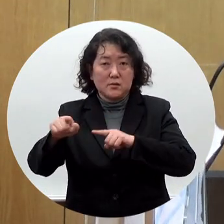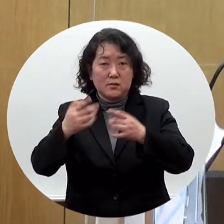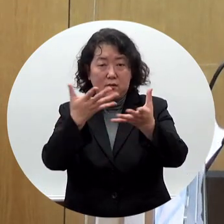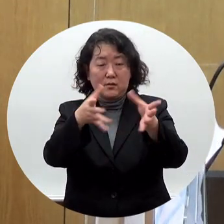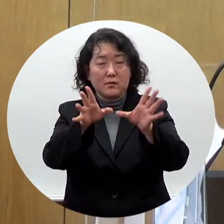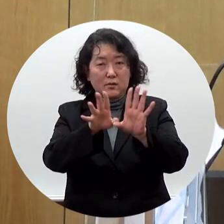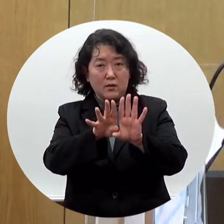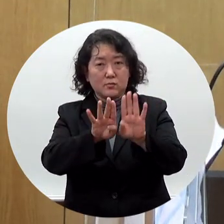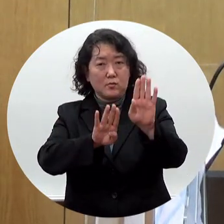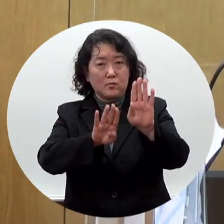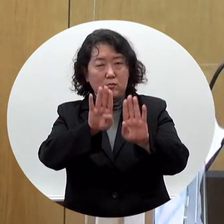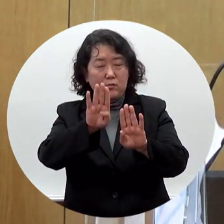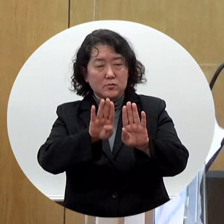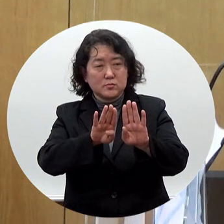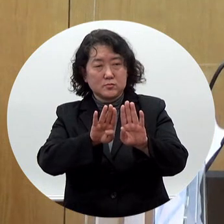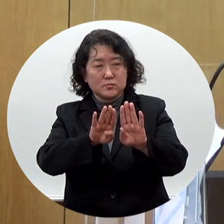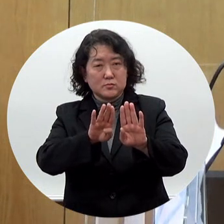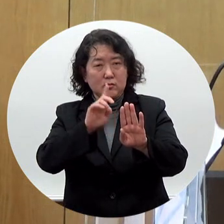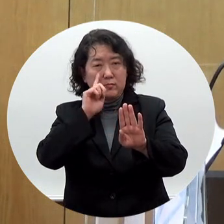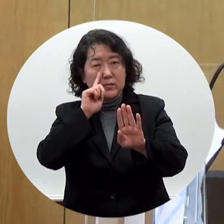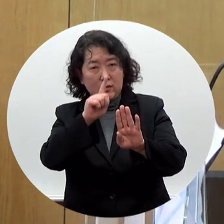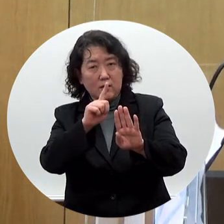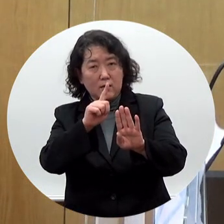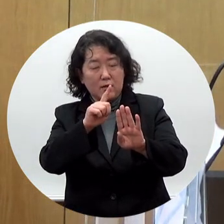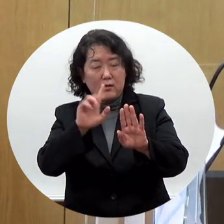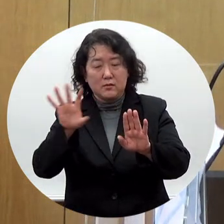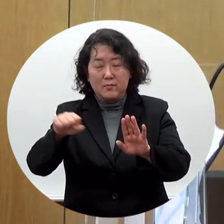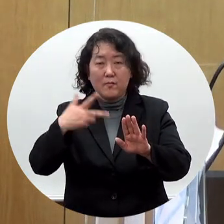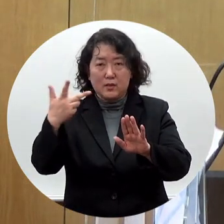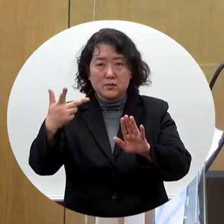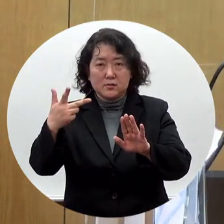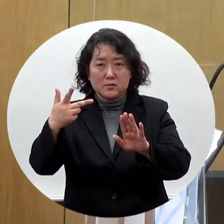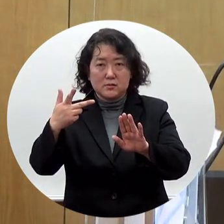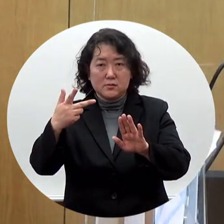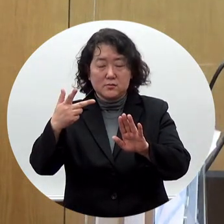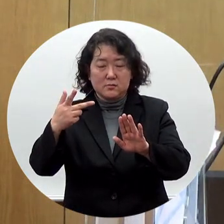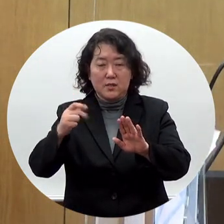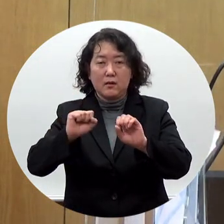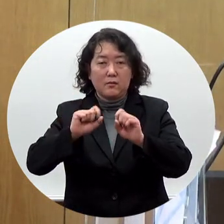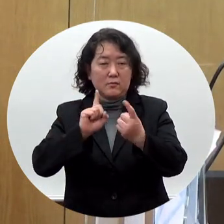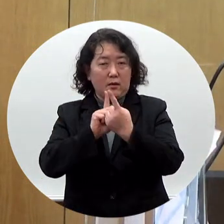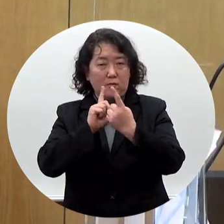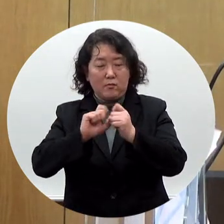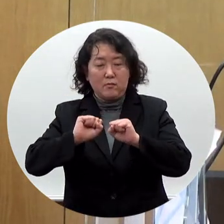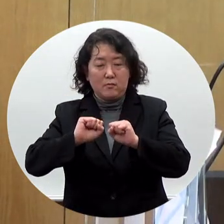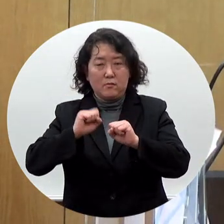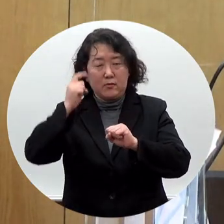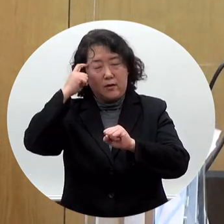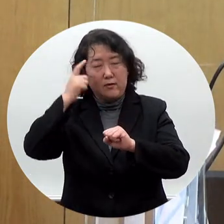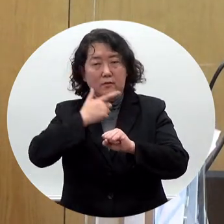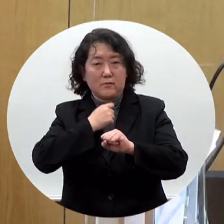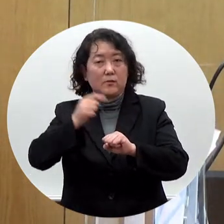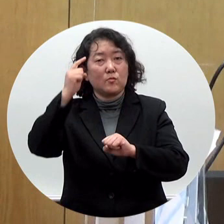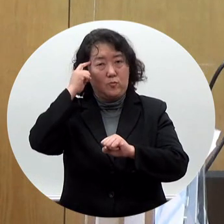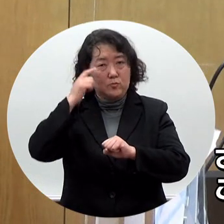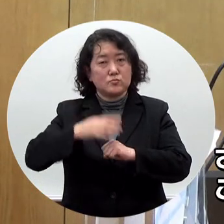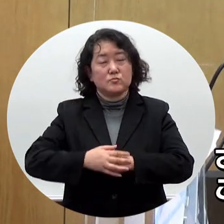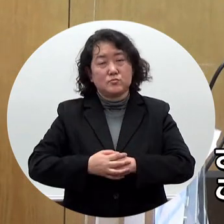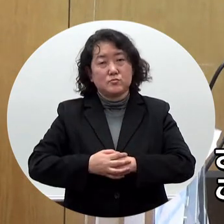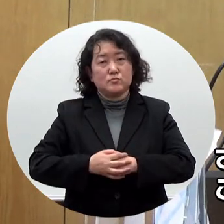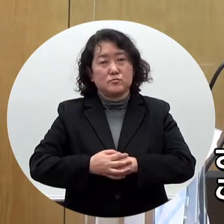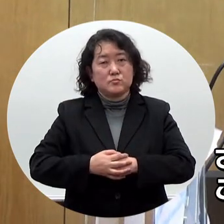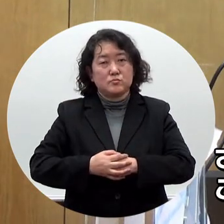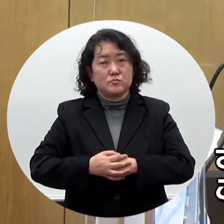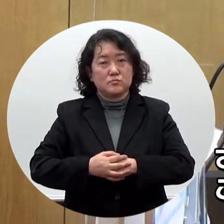向というふうなものを鑑みて、今治市ならではのことを考えていきたいというふうに思っております。さ